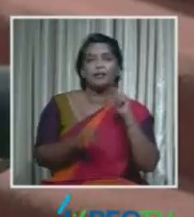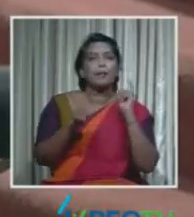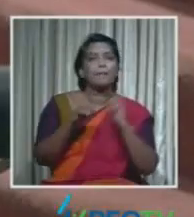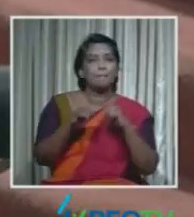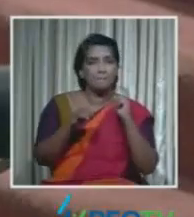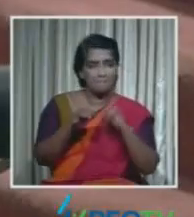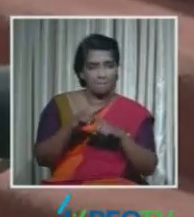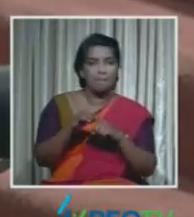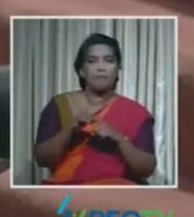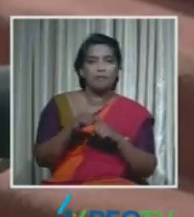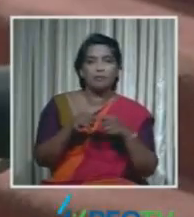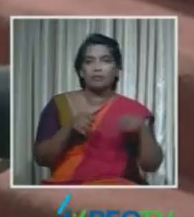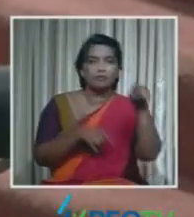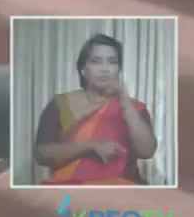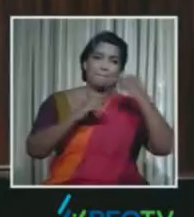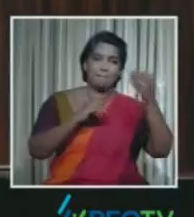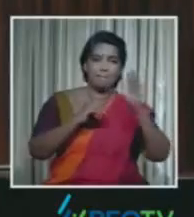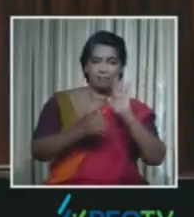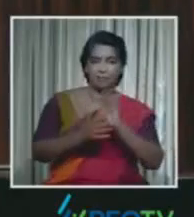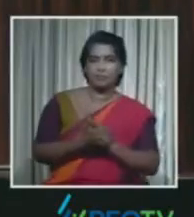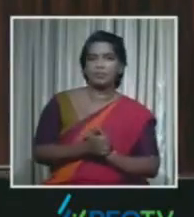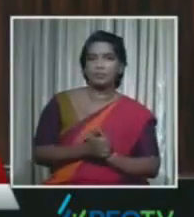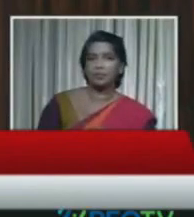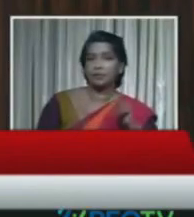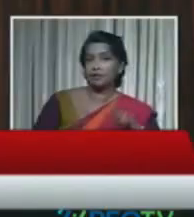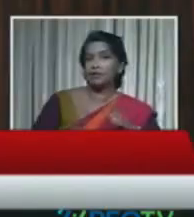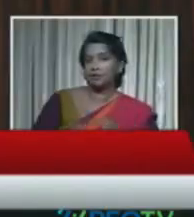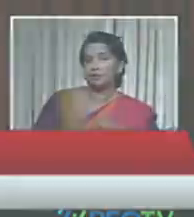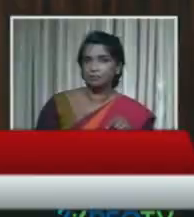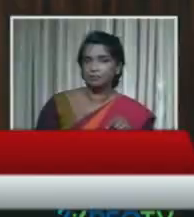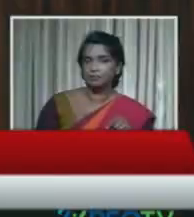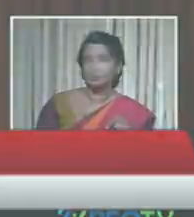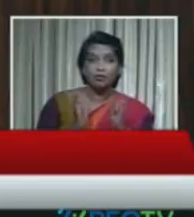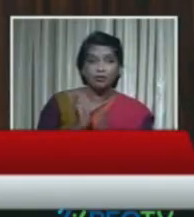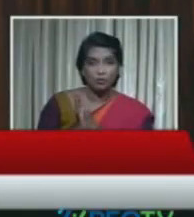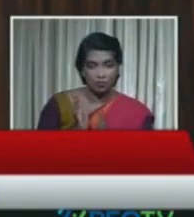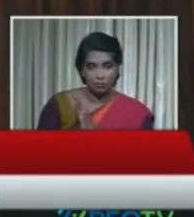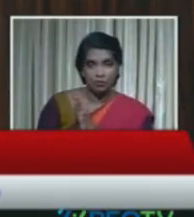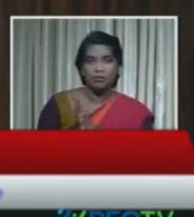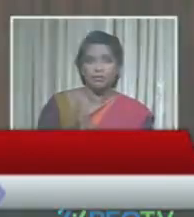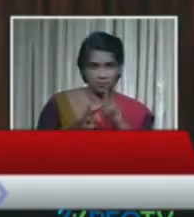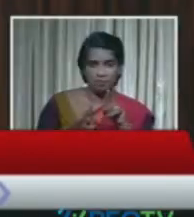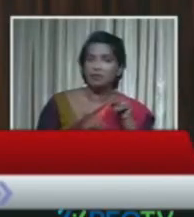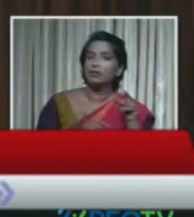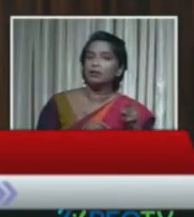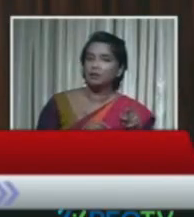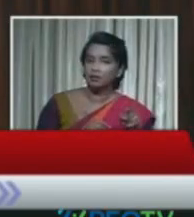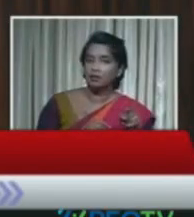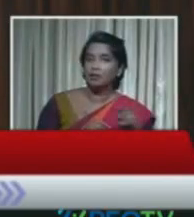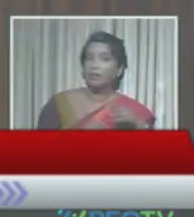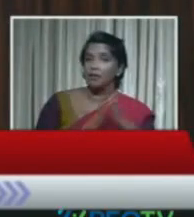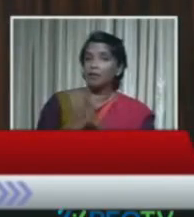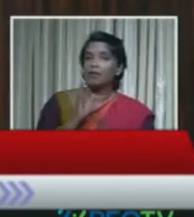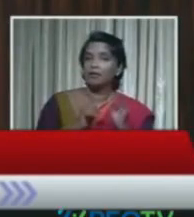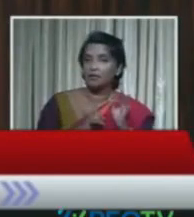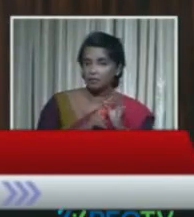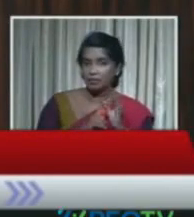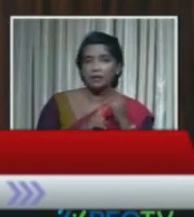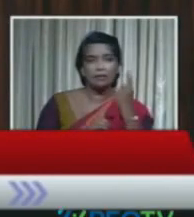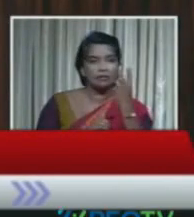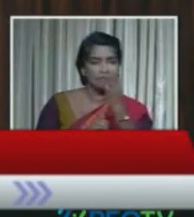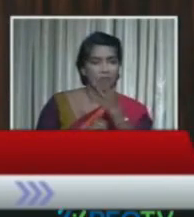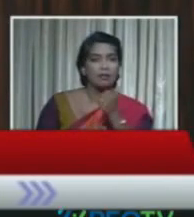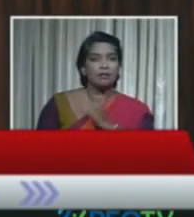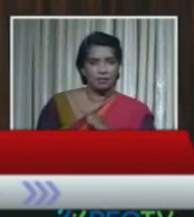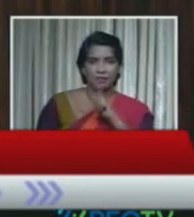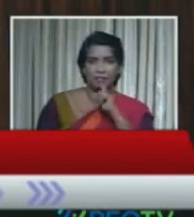අද කවුරුවත් සාකච්ඡා කරන්නේ නැහැ මම මේ අවස්ථාවේ ප්‍රකාශ කරන්න කැමතියි ෆැමිටුවට යෝජනා කරලා තියෙන ජේෂ්ඨ මන්ත්‍රීවරුන්ගෙන් කීප පොලක් කැමැත්ත